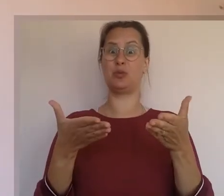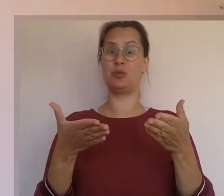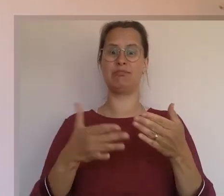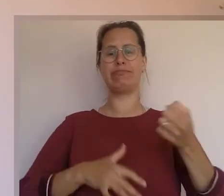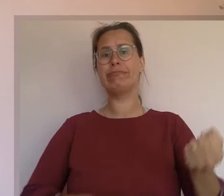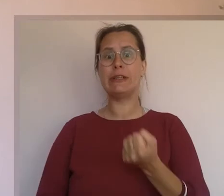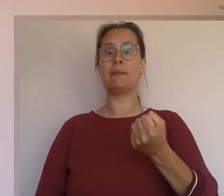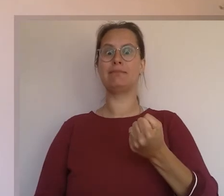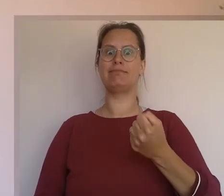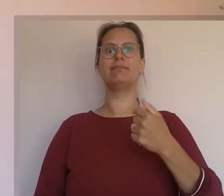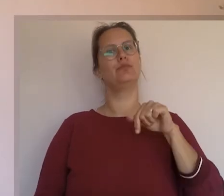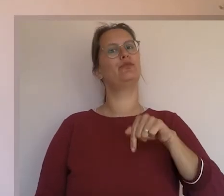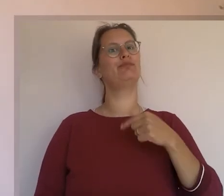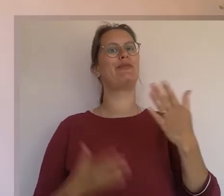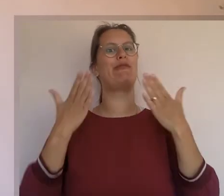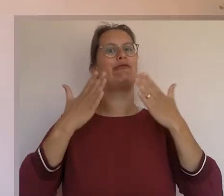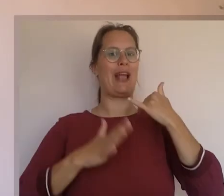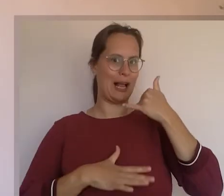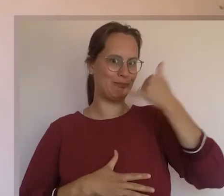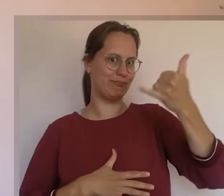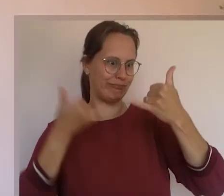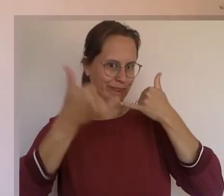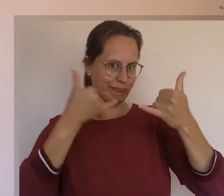jammer. Dus bel ik haar vaak op.